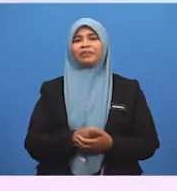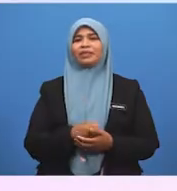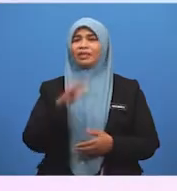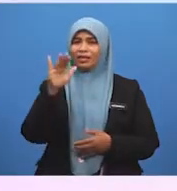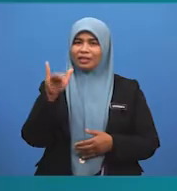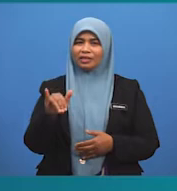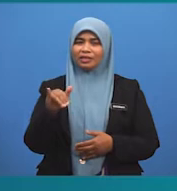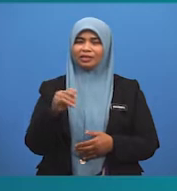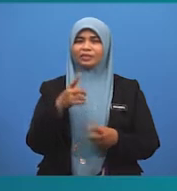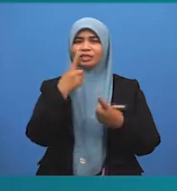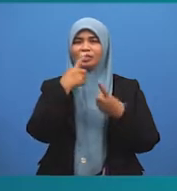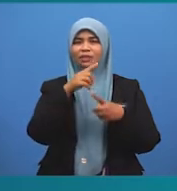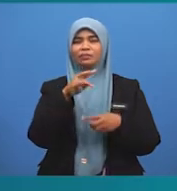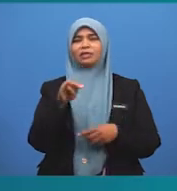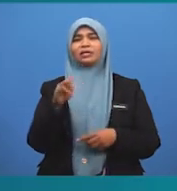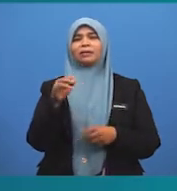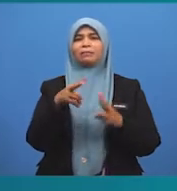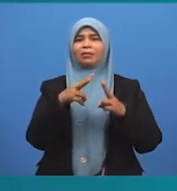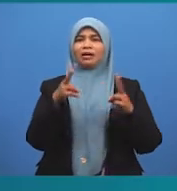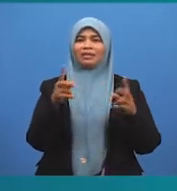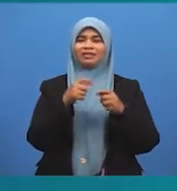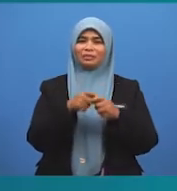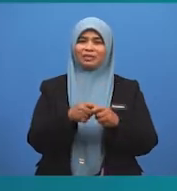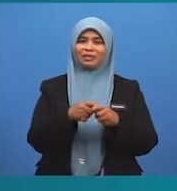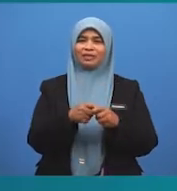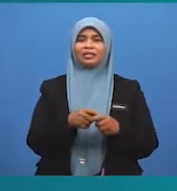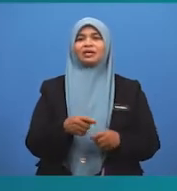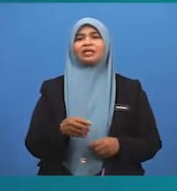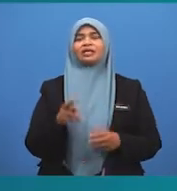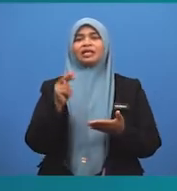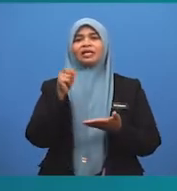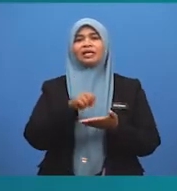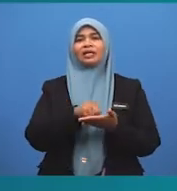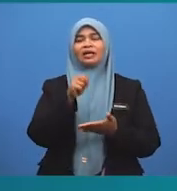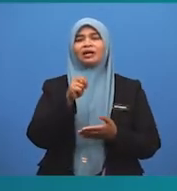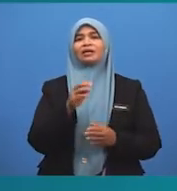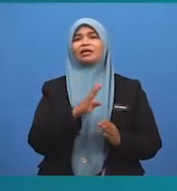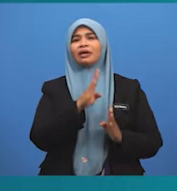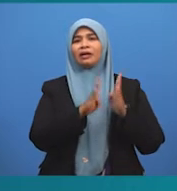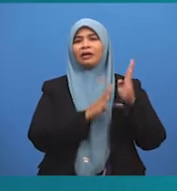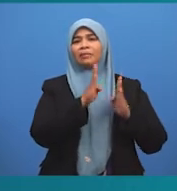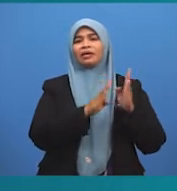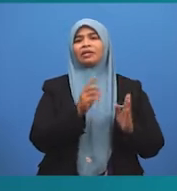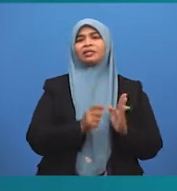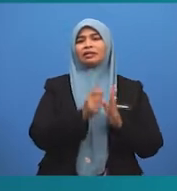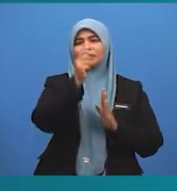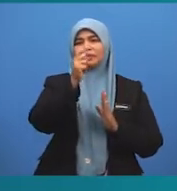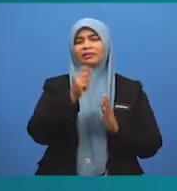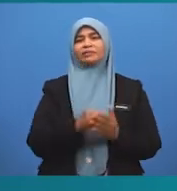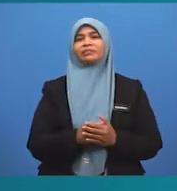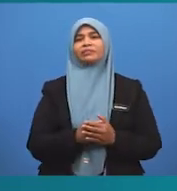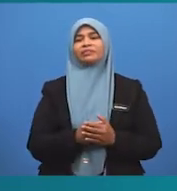Ya, jawapan yang paling tepat. Nilai hemah tinggi.